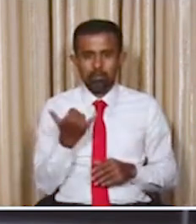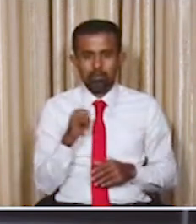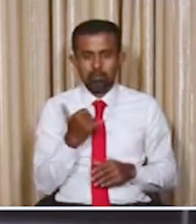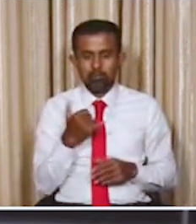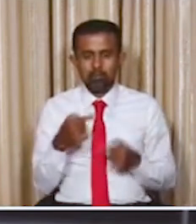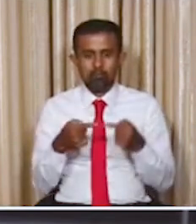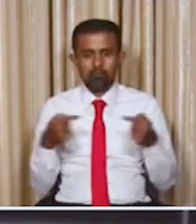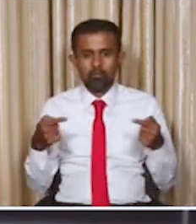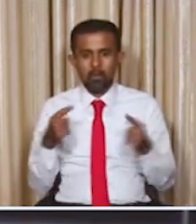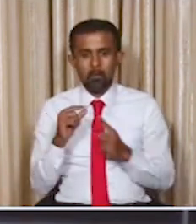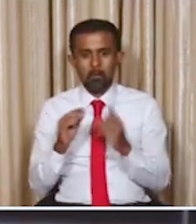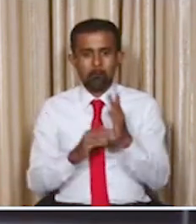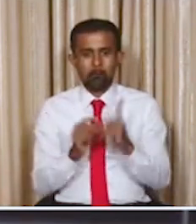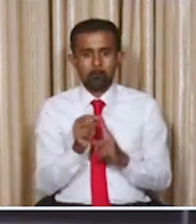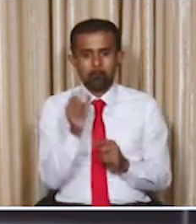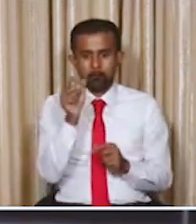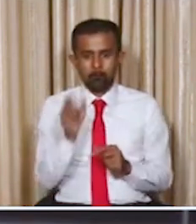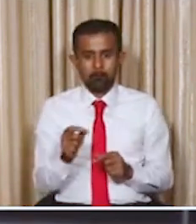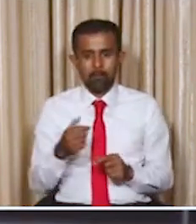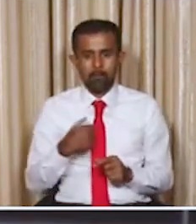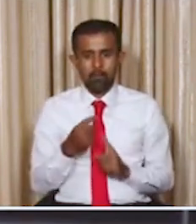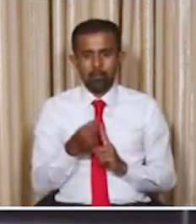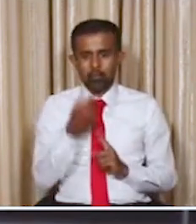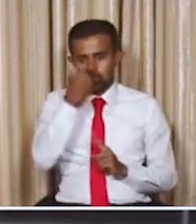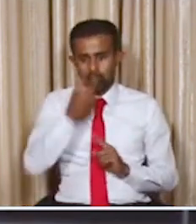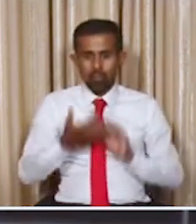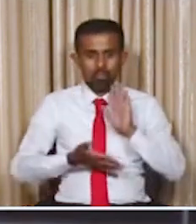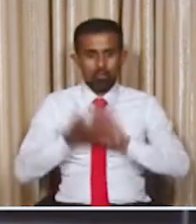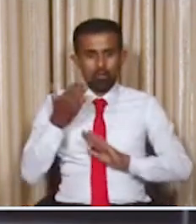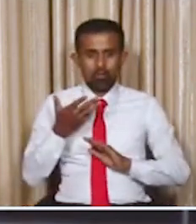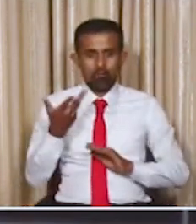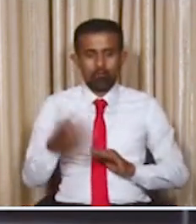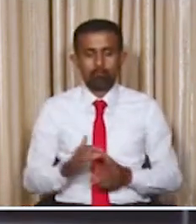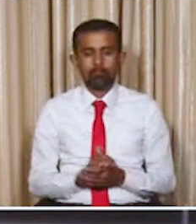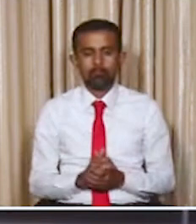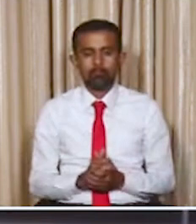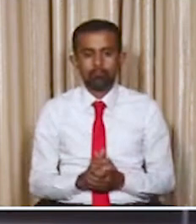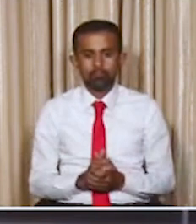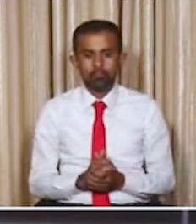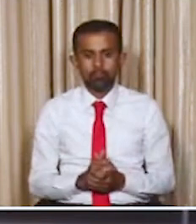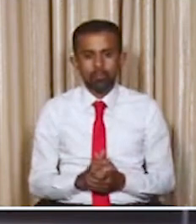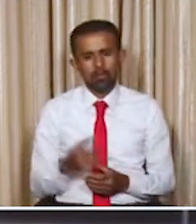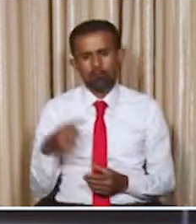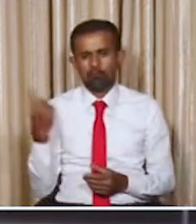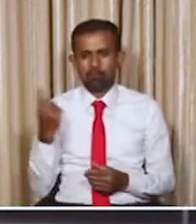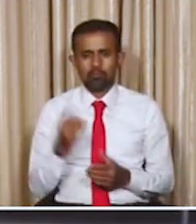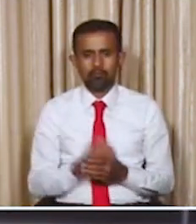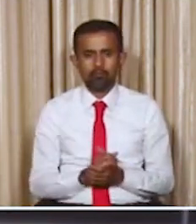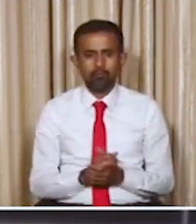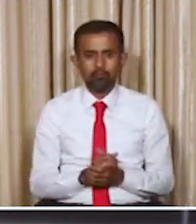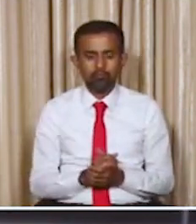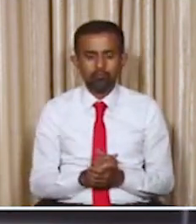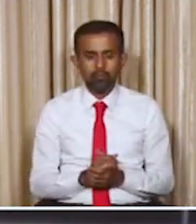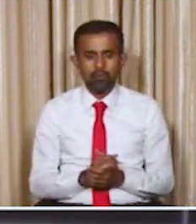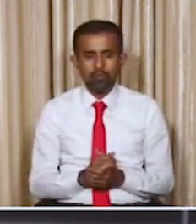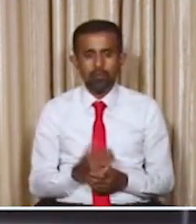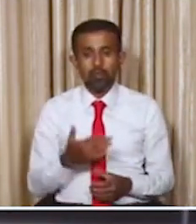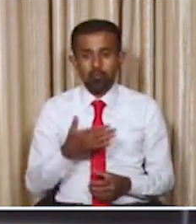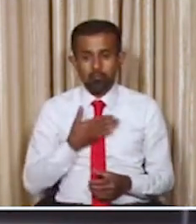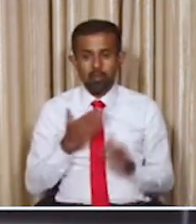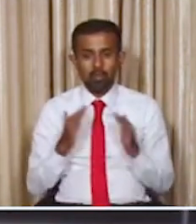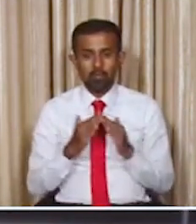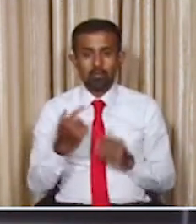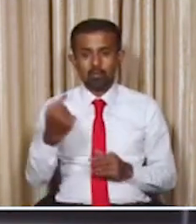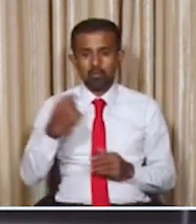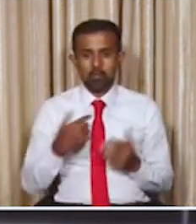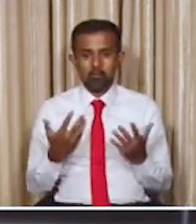me vipakshaya inda mantriwaru mawa pudgalika haturek bawata pat karagena thiyena. Eka wenama kathawak. Habai ehema me mage gedarata